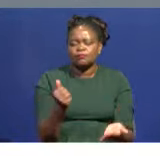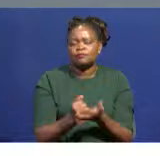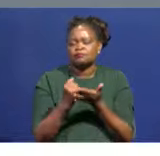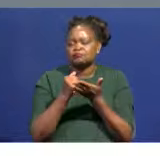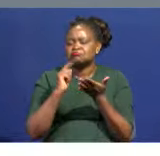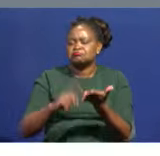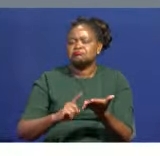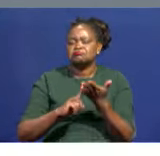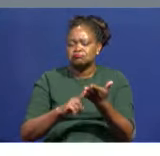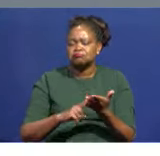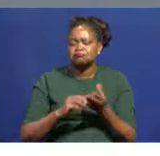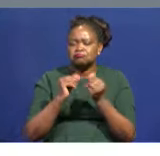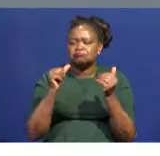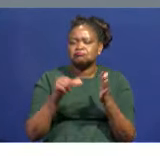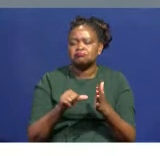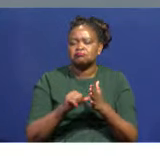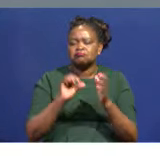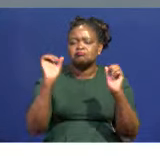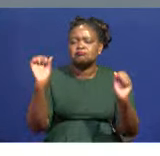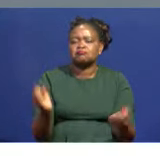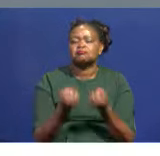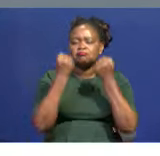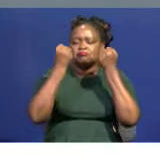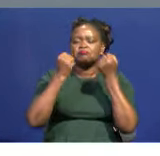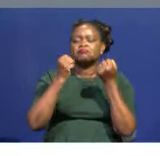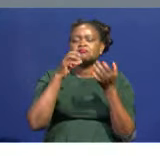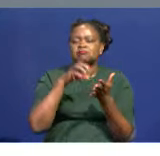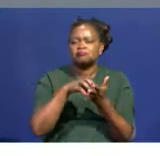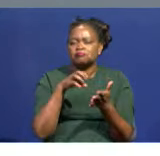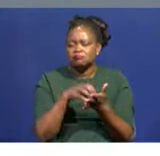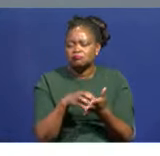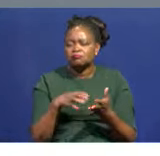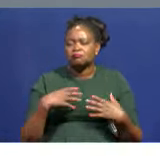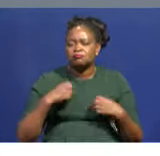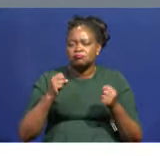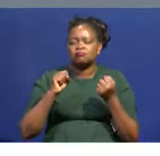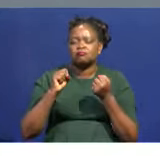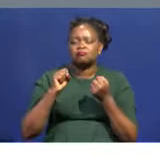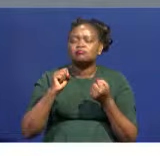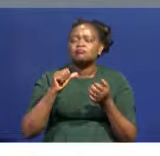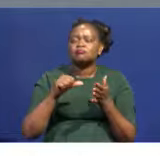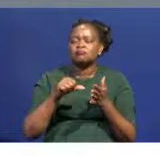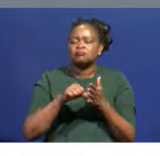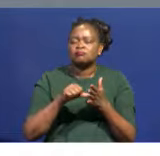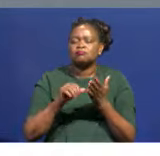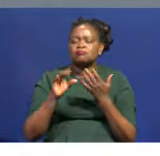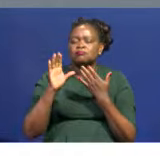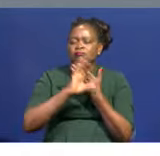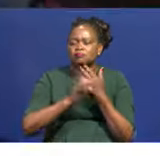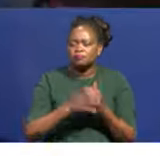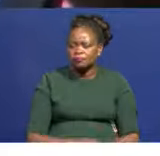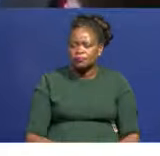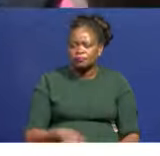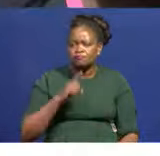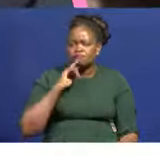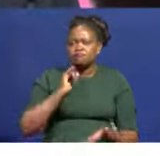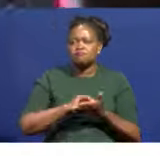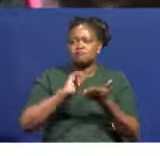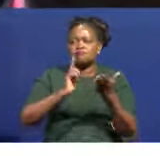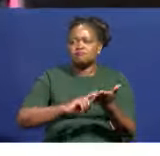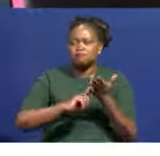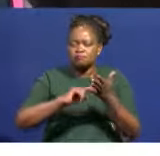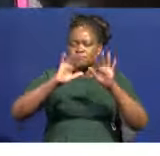ili kunusuru sekta ya afya. Kwenye mkao na wanahabari jijini Nairobi, maafisa wa kundi hilo wamesema mazungumzo ndio